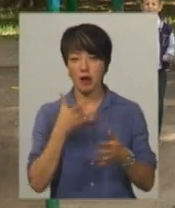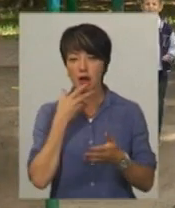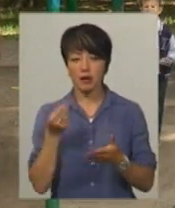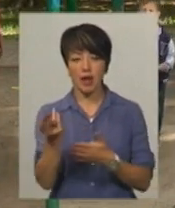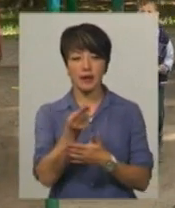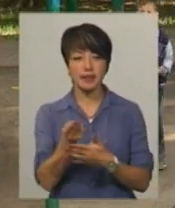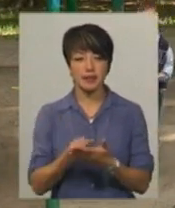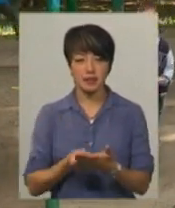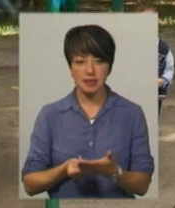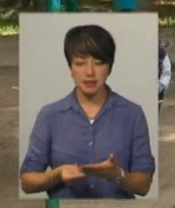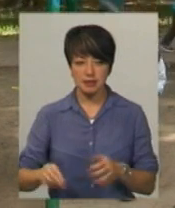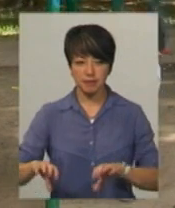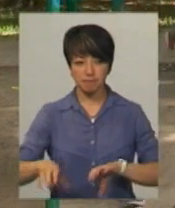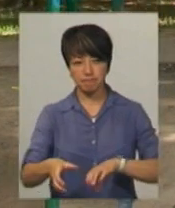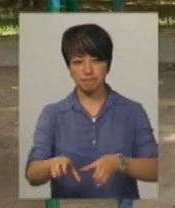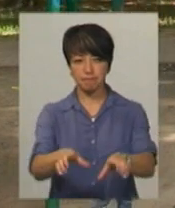гарні малюнки.